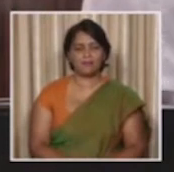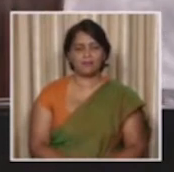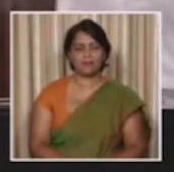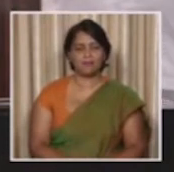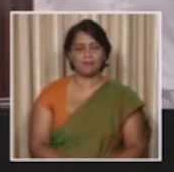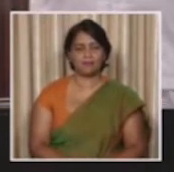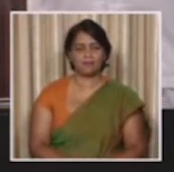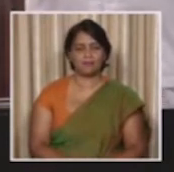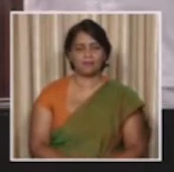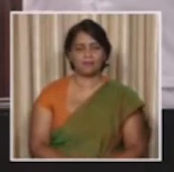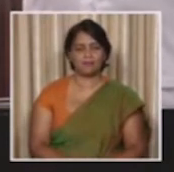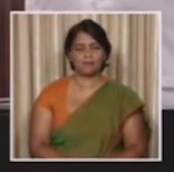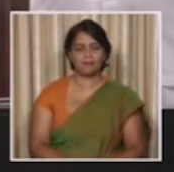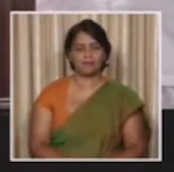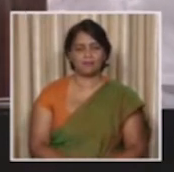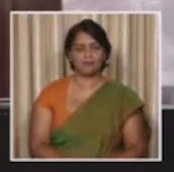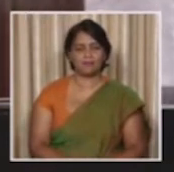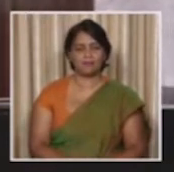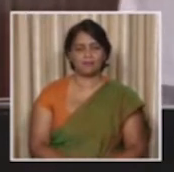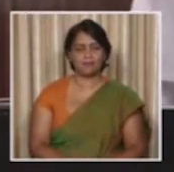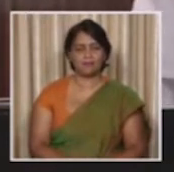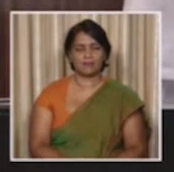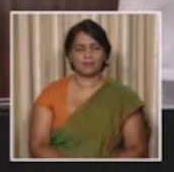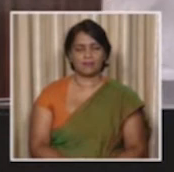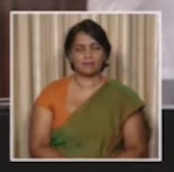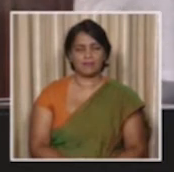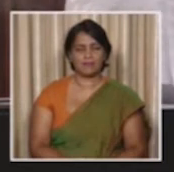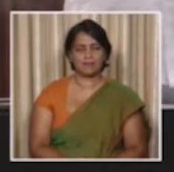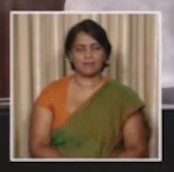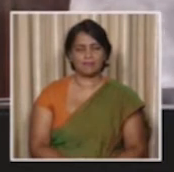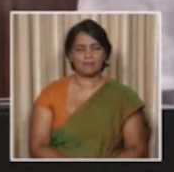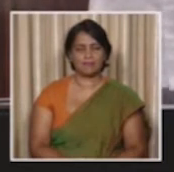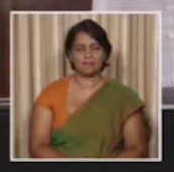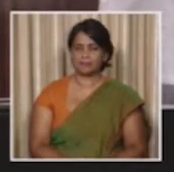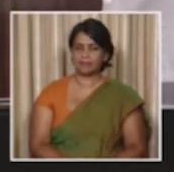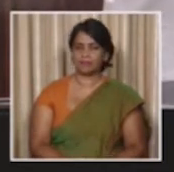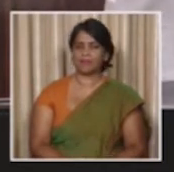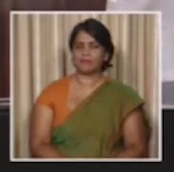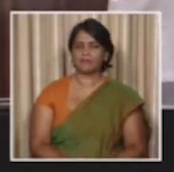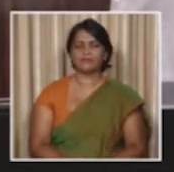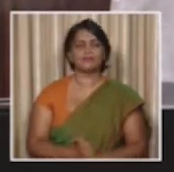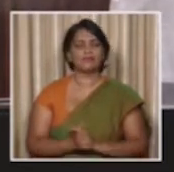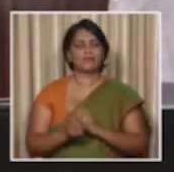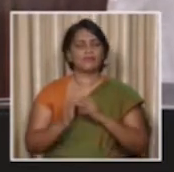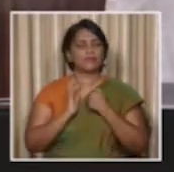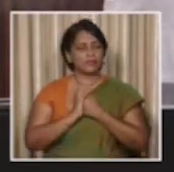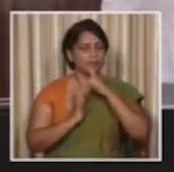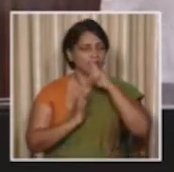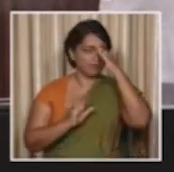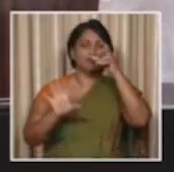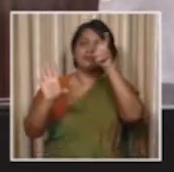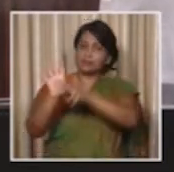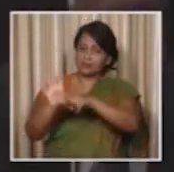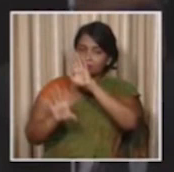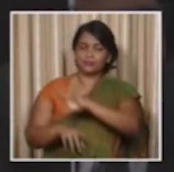to the seat. ගරු අගමැතිතුමා. Go to the seat. Speaker will allow. ගරු කතානායකතුමනේ ආසනයට ගිහිල්ලා